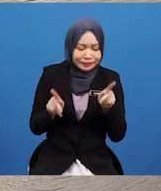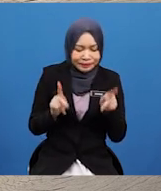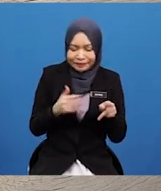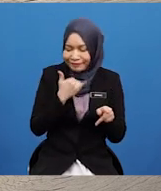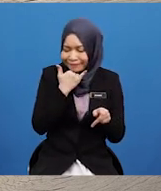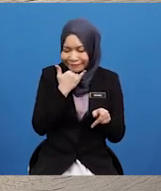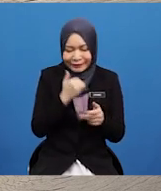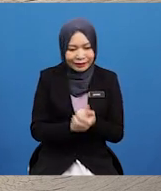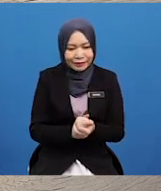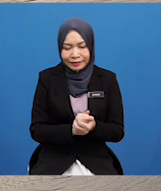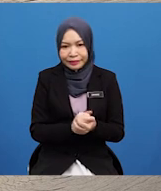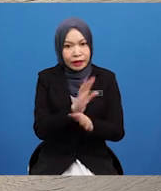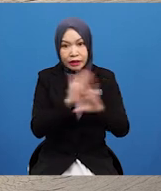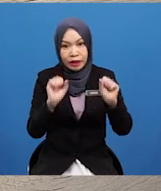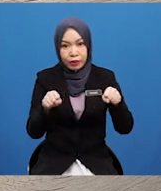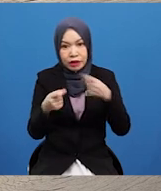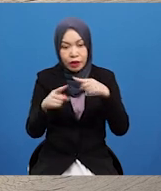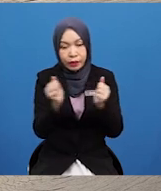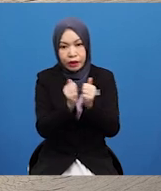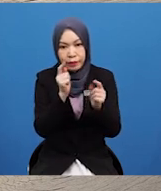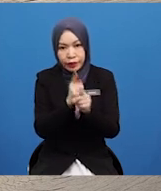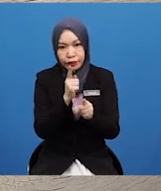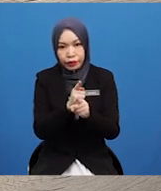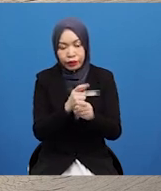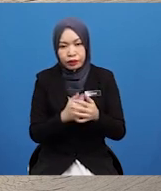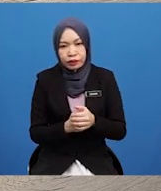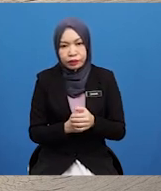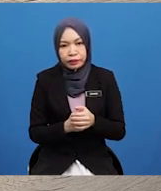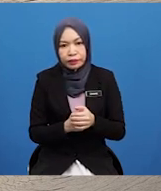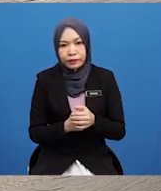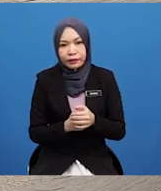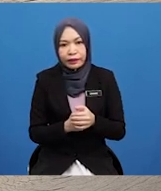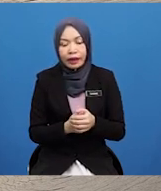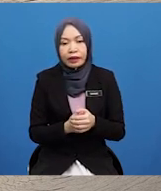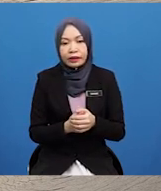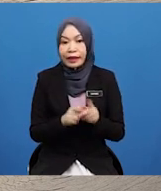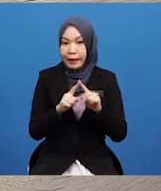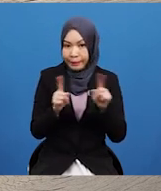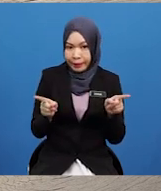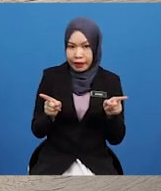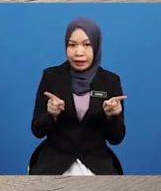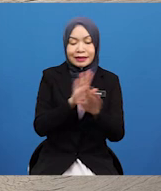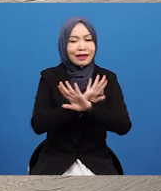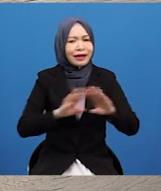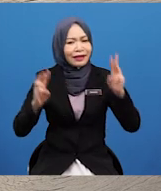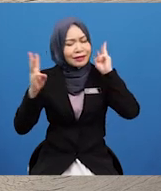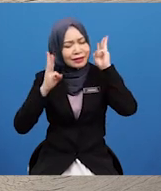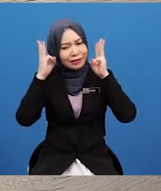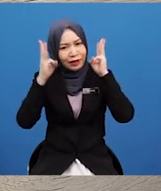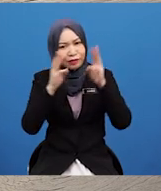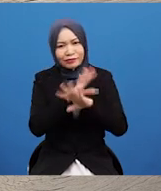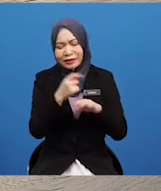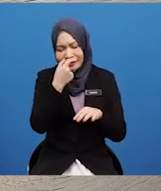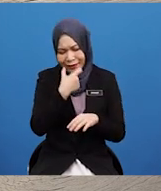kerana gagal menulis ketiga-tiga aspek yang dikendaki dengan betul. Namun begitu, jangan risau,